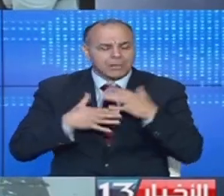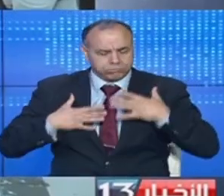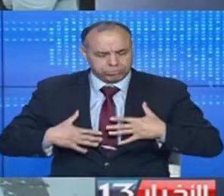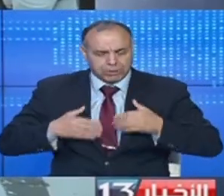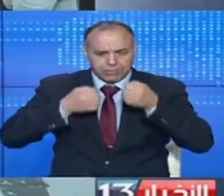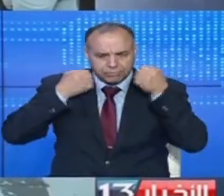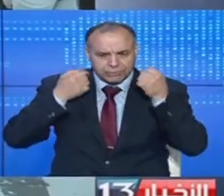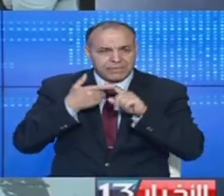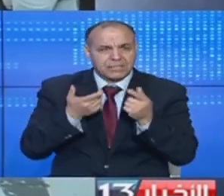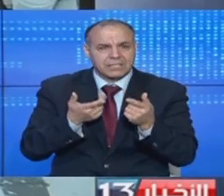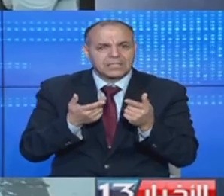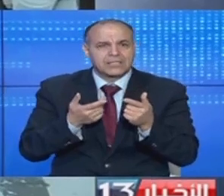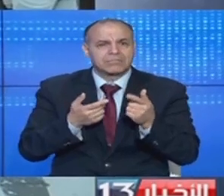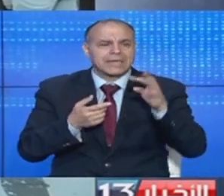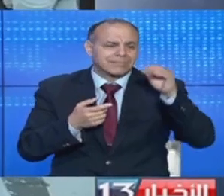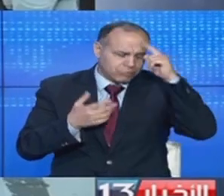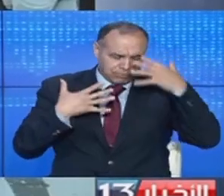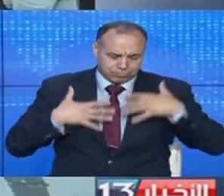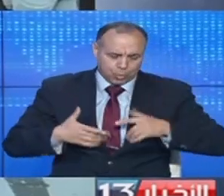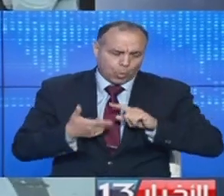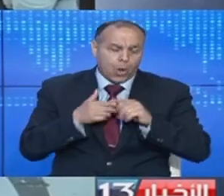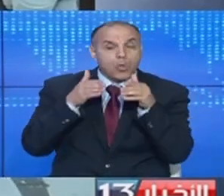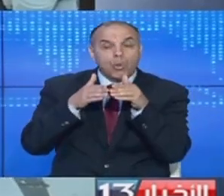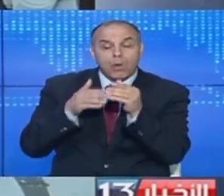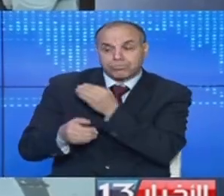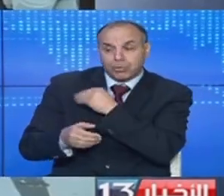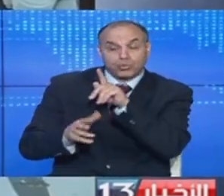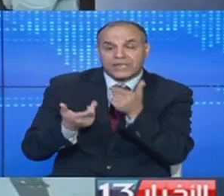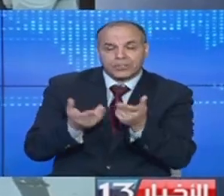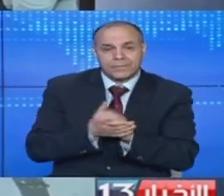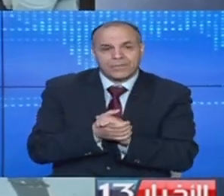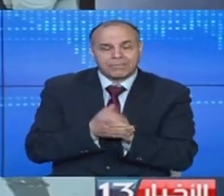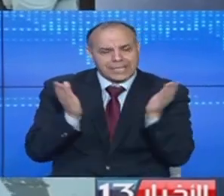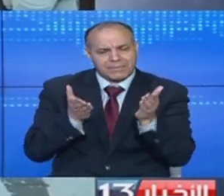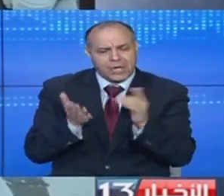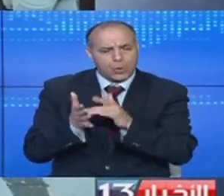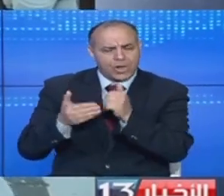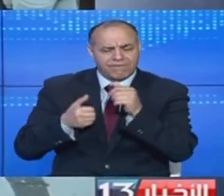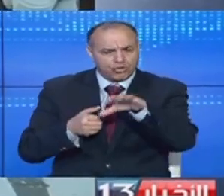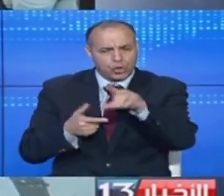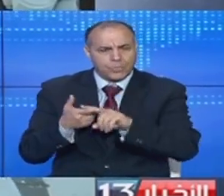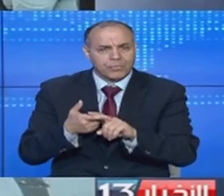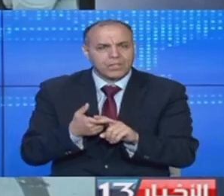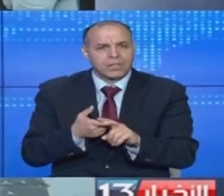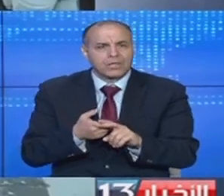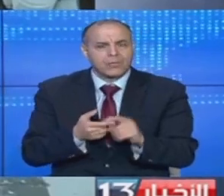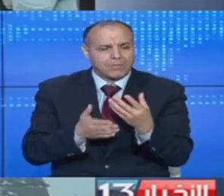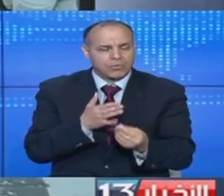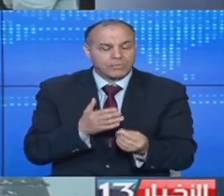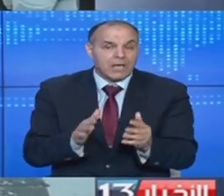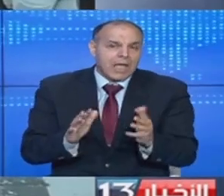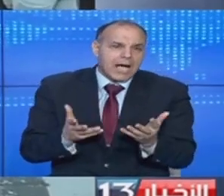لي بافيت تي ان تي وامبيرميابل حسب الطلب نتاع السبيطارات اللي عندنا في الجهة والمونك اللي عندهم،